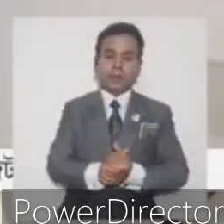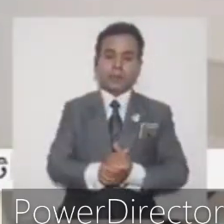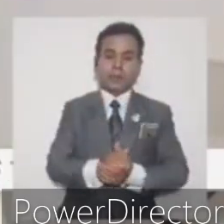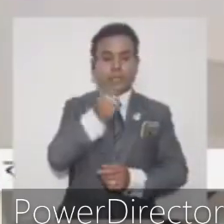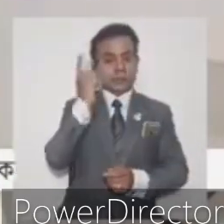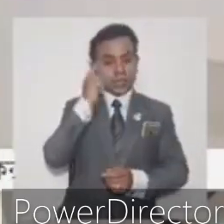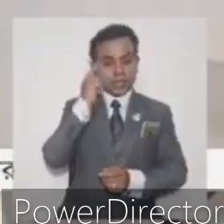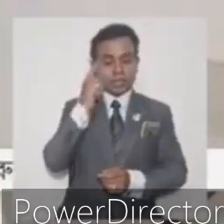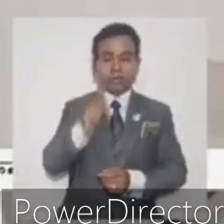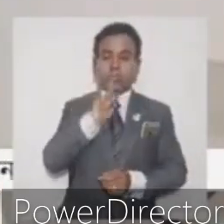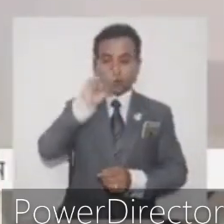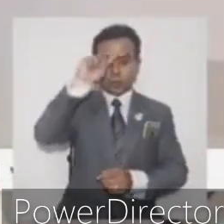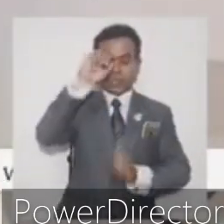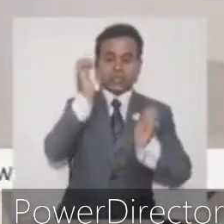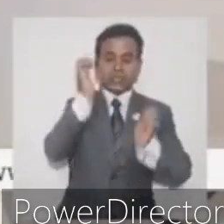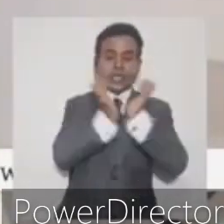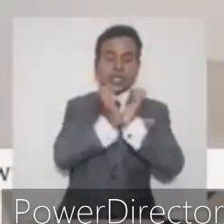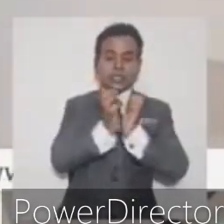ও স্বাস্থ্যকর্মীরা,